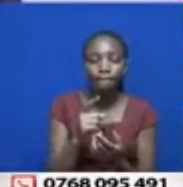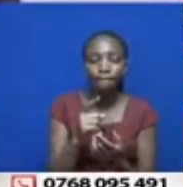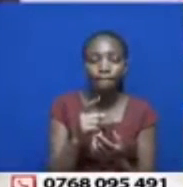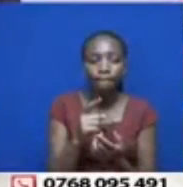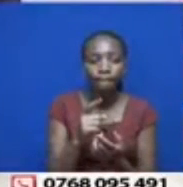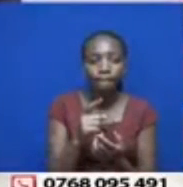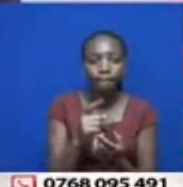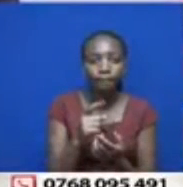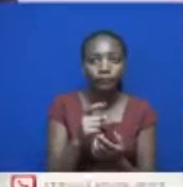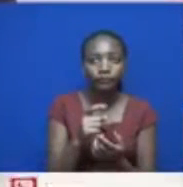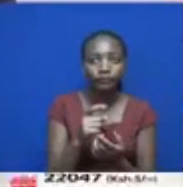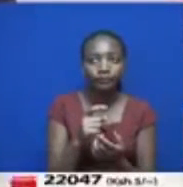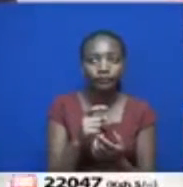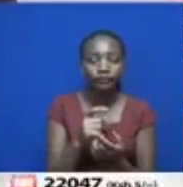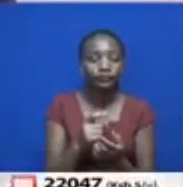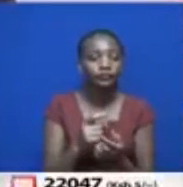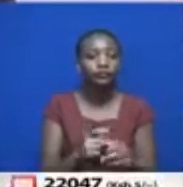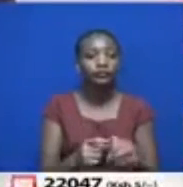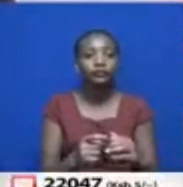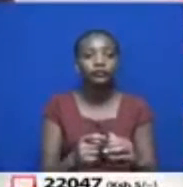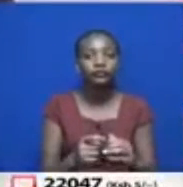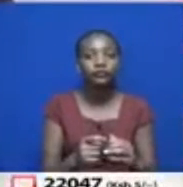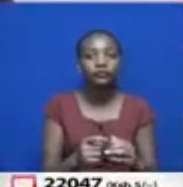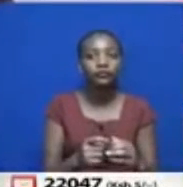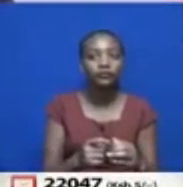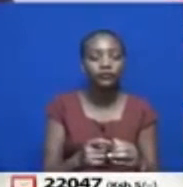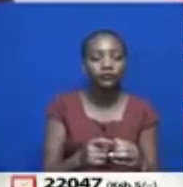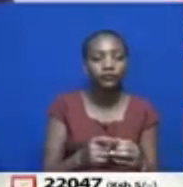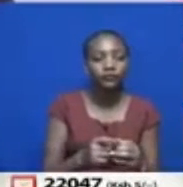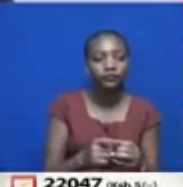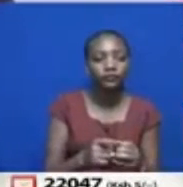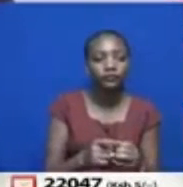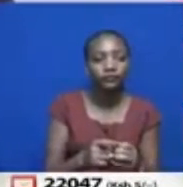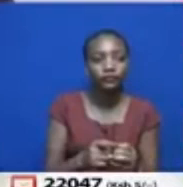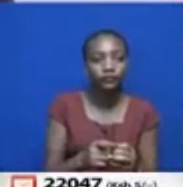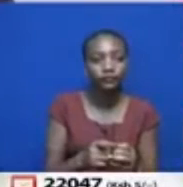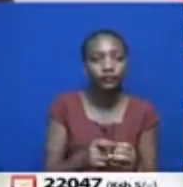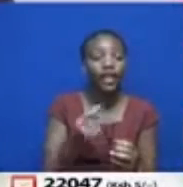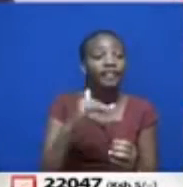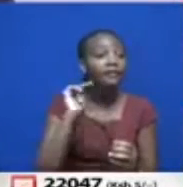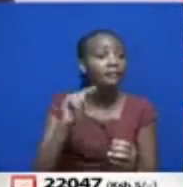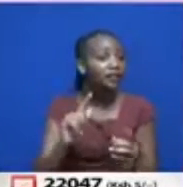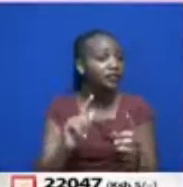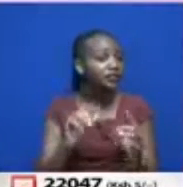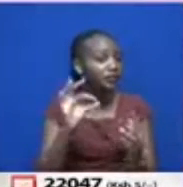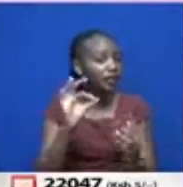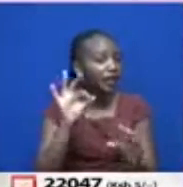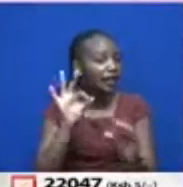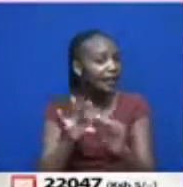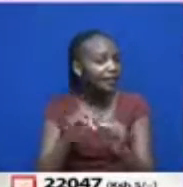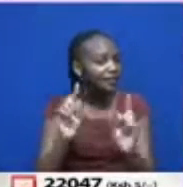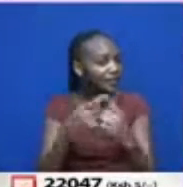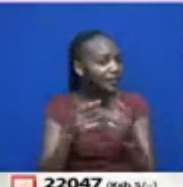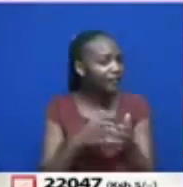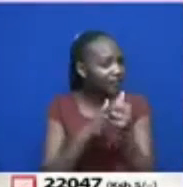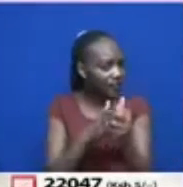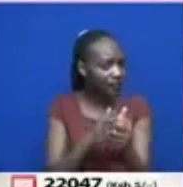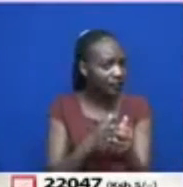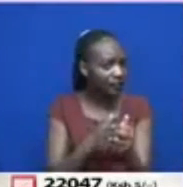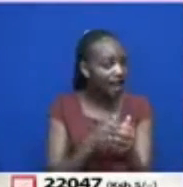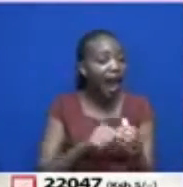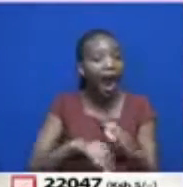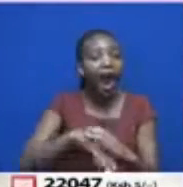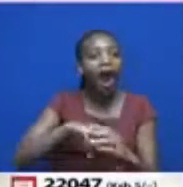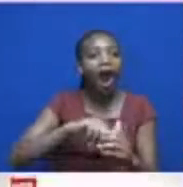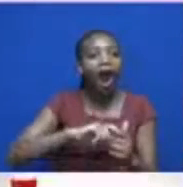katika nyumba ya Rais Kenyatta hamna yeyote ambaye atakuwa na mrithi, wachague kiongozi tofauti kutokana na kando na nyumba ya Rais